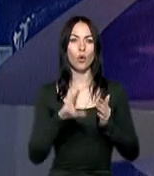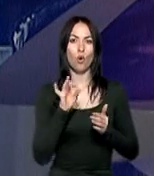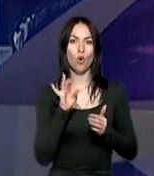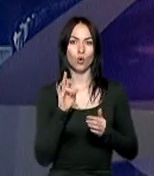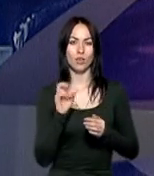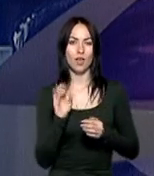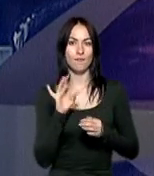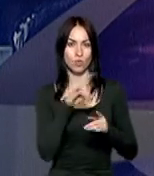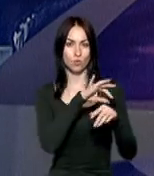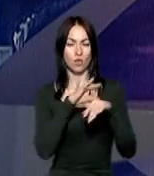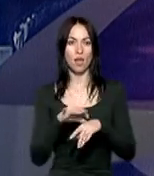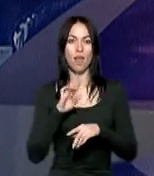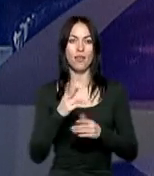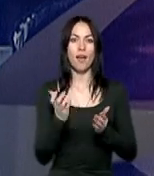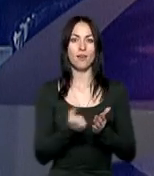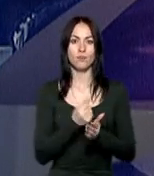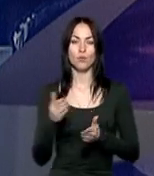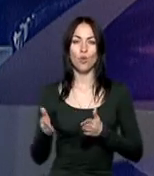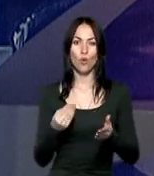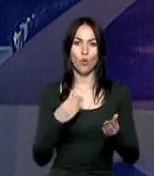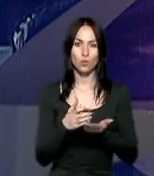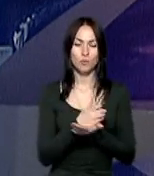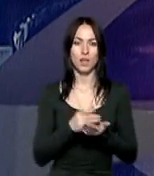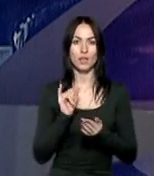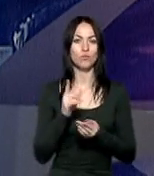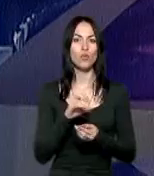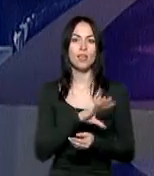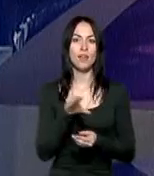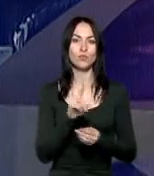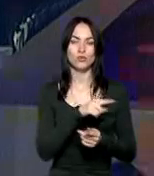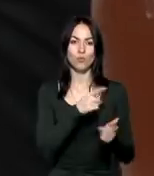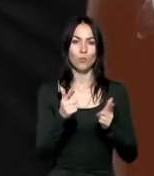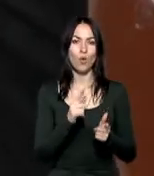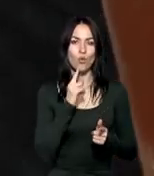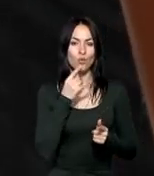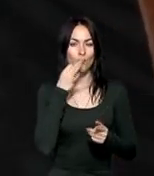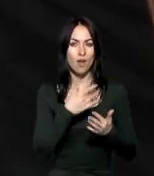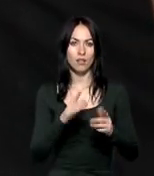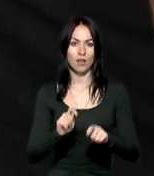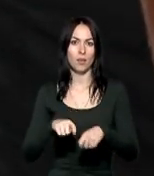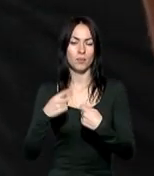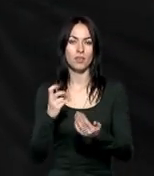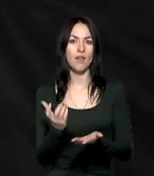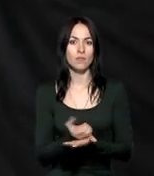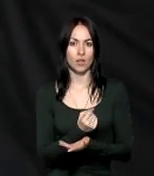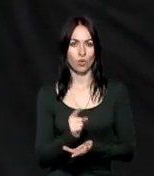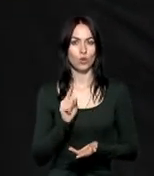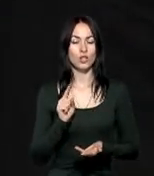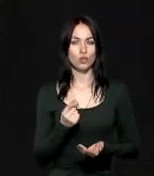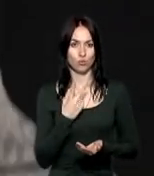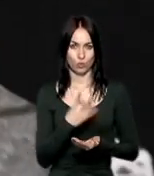та чому не всі гостинці вдалося передати до санаторію – далі у сюжеті. Ось банка соку. Це